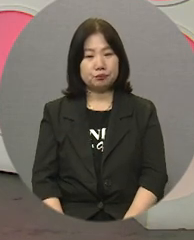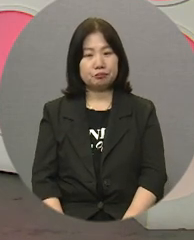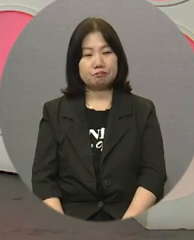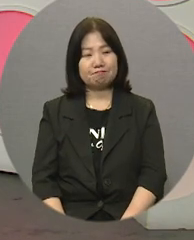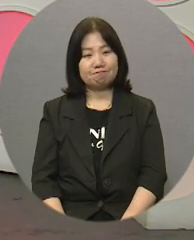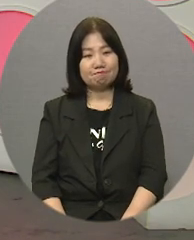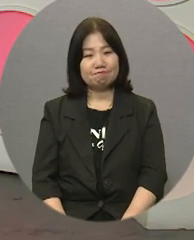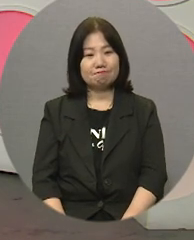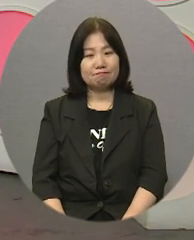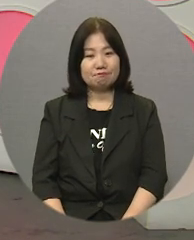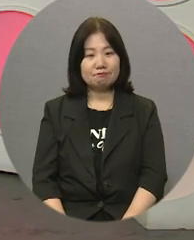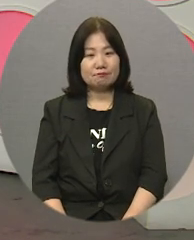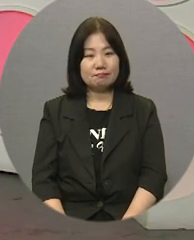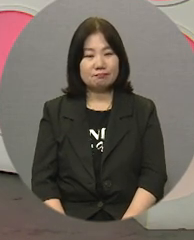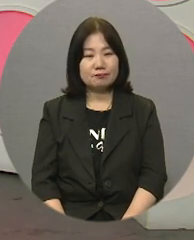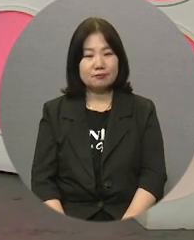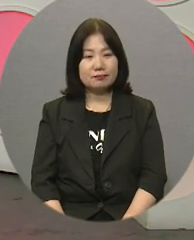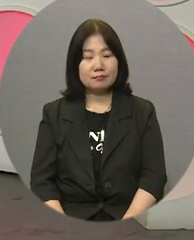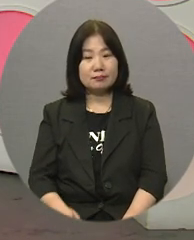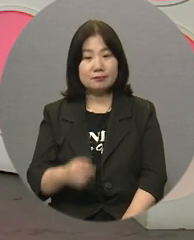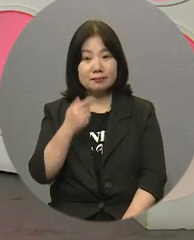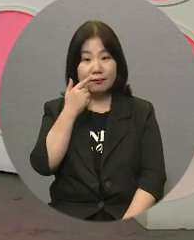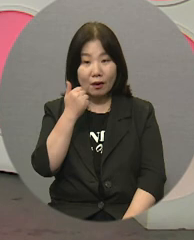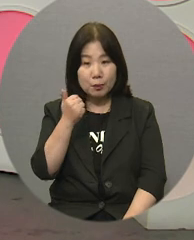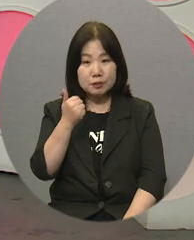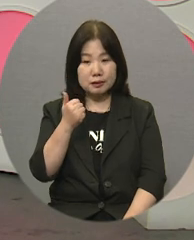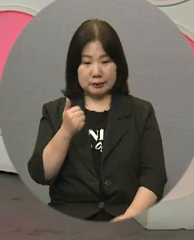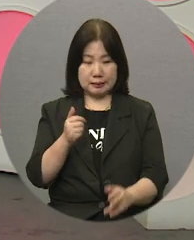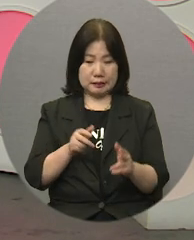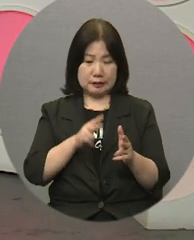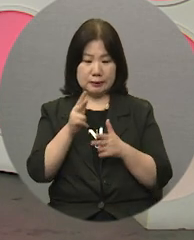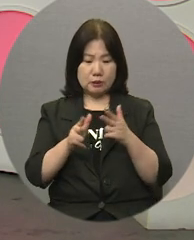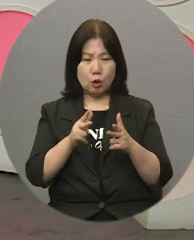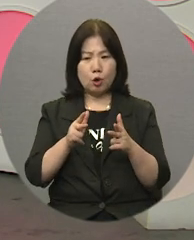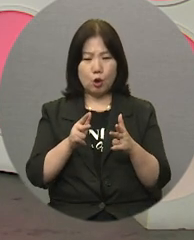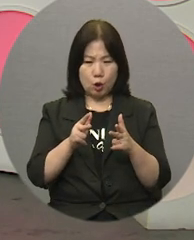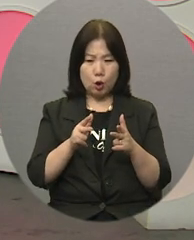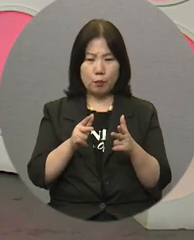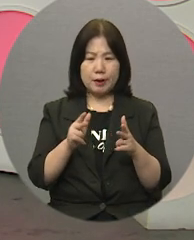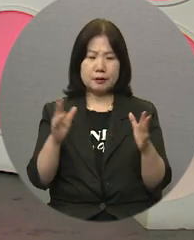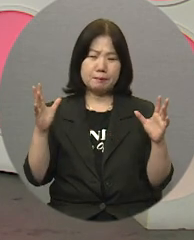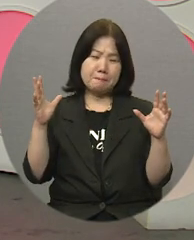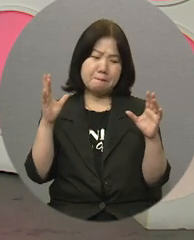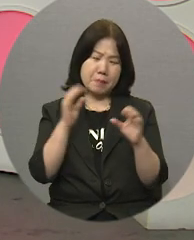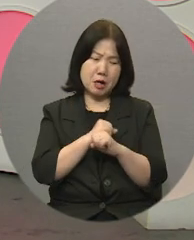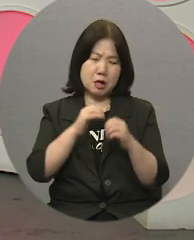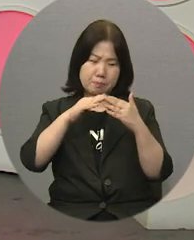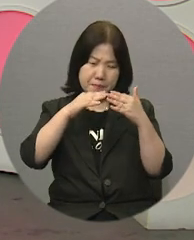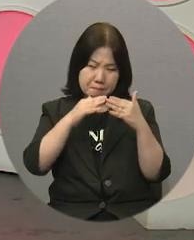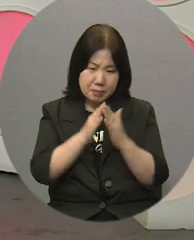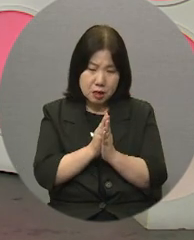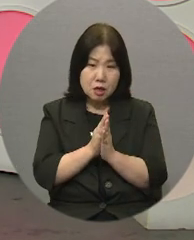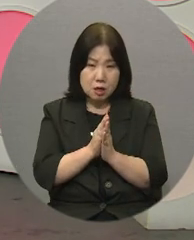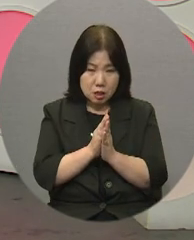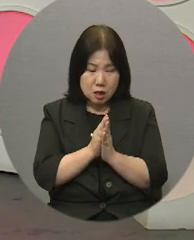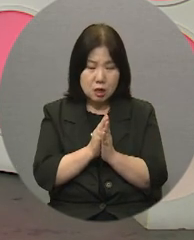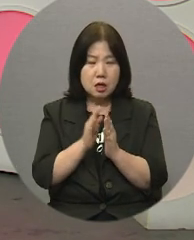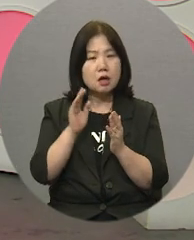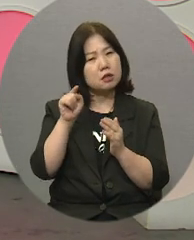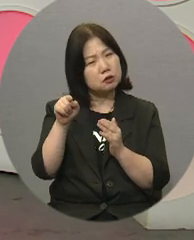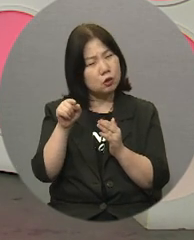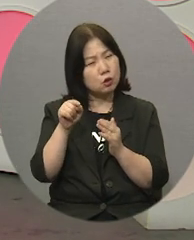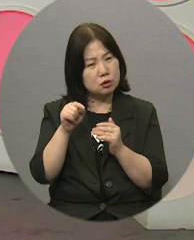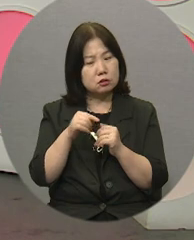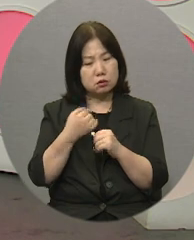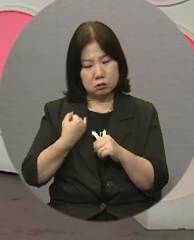간다고 생각하시는 분도 계시겠지만 이제 아버지가 그 사업을 하다가 이제 쓰러지고 어쨌든 그래서 그런 부분이